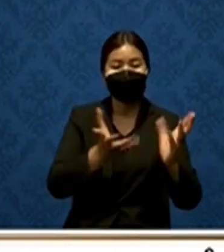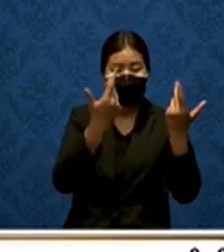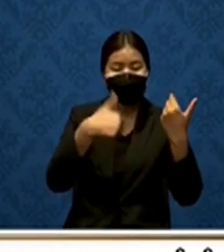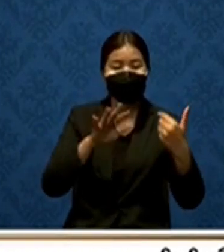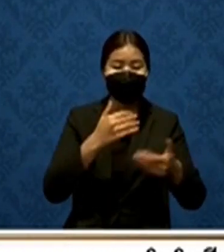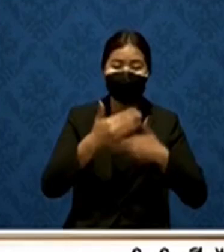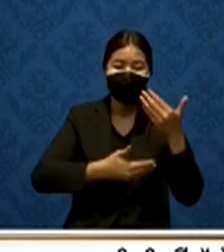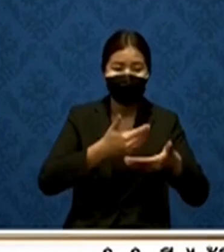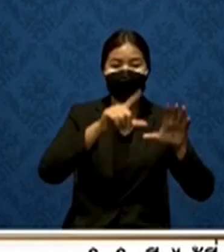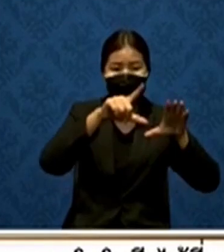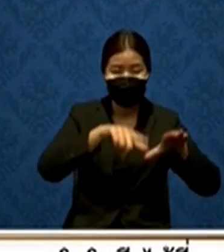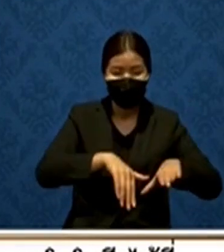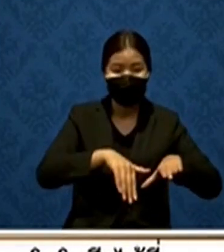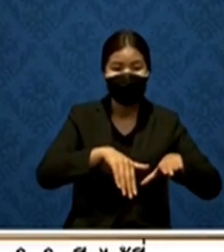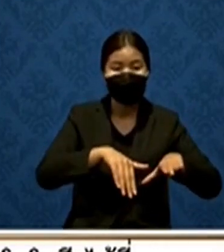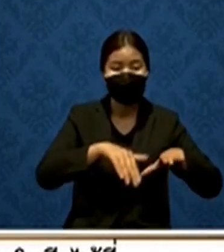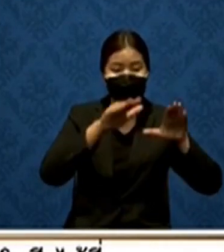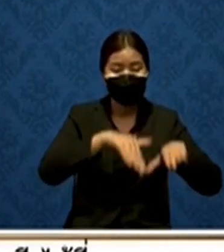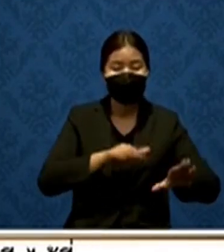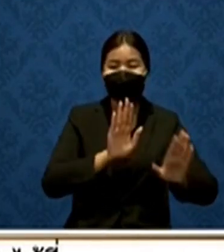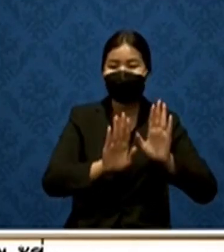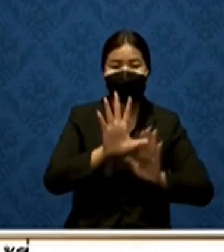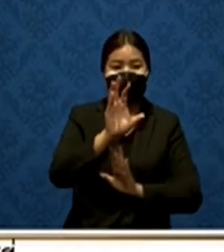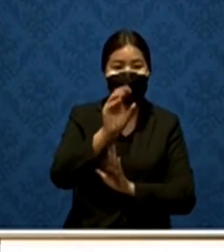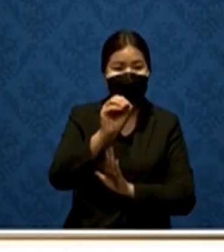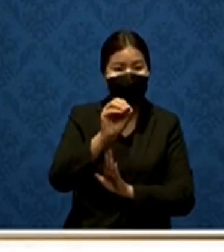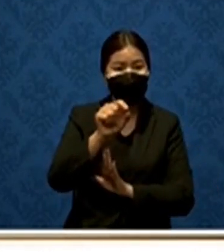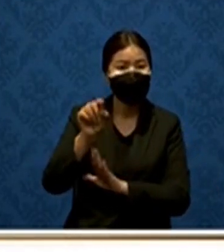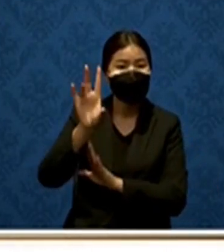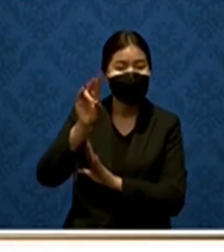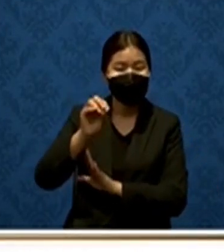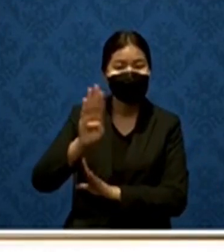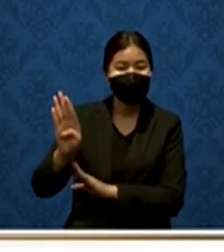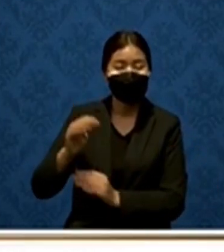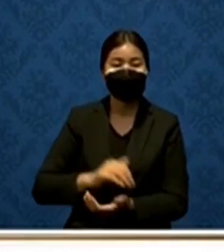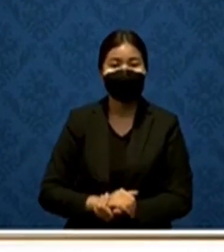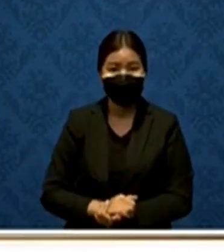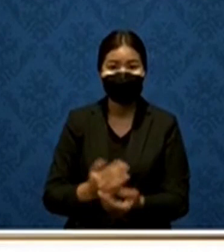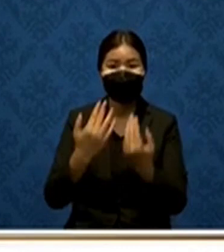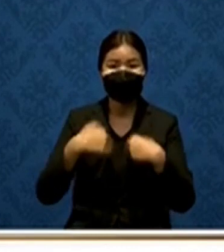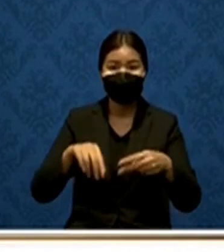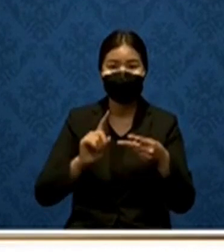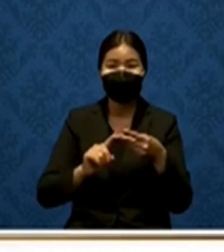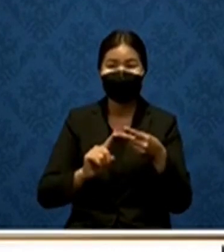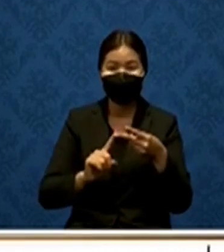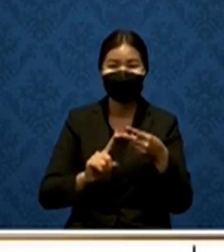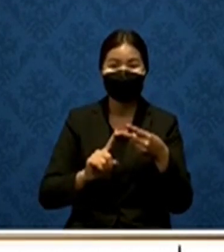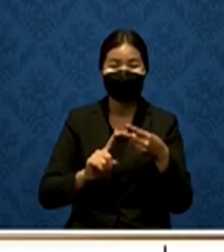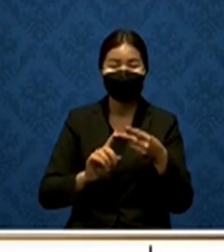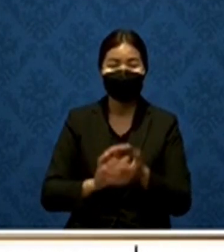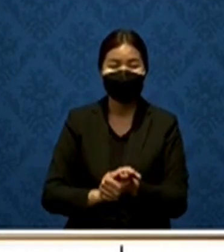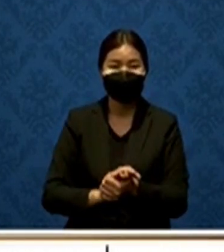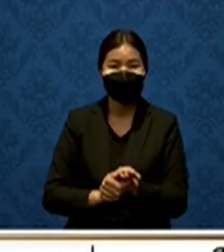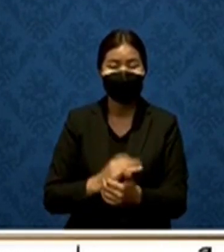าราคาตลาด 20-50 บาต่อกระสอบอันที่ 2 ที่นาเป็ห่งก็คือว่า